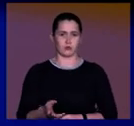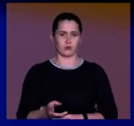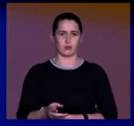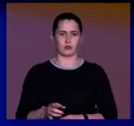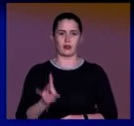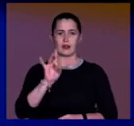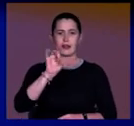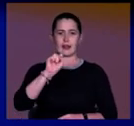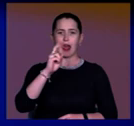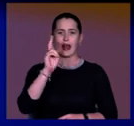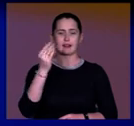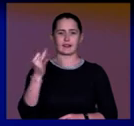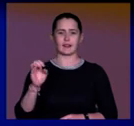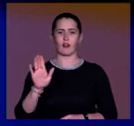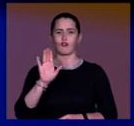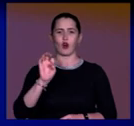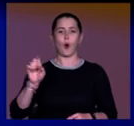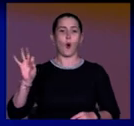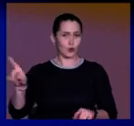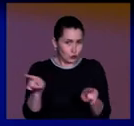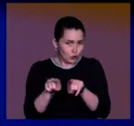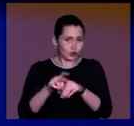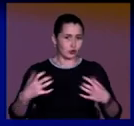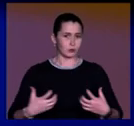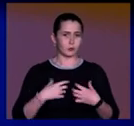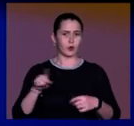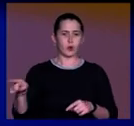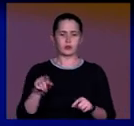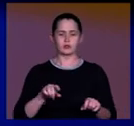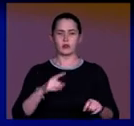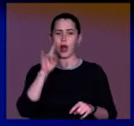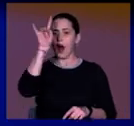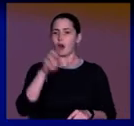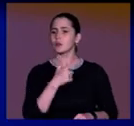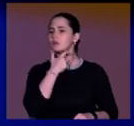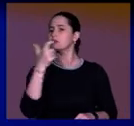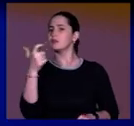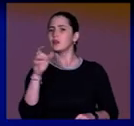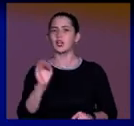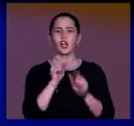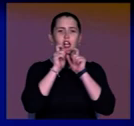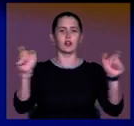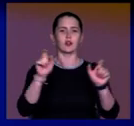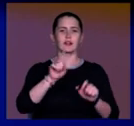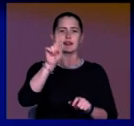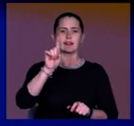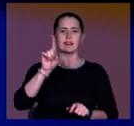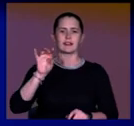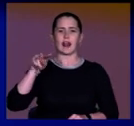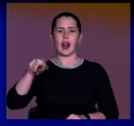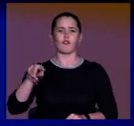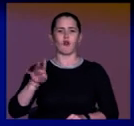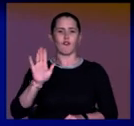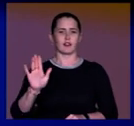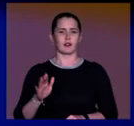реакция володи он тоже испугался он живо заглянул в окно и крикнул зинаида львов